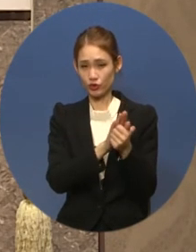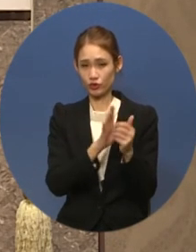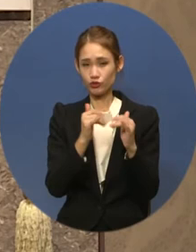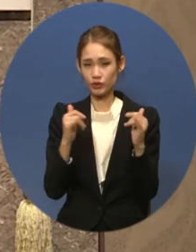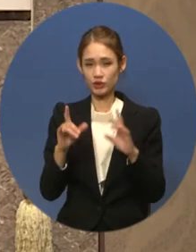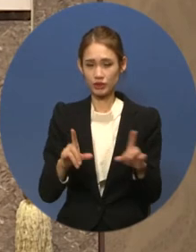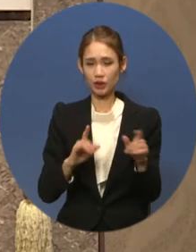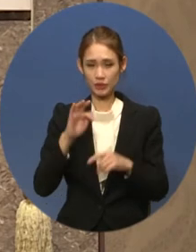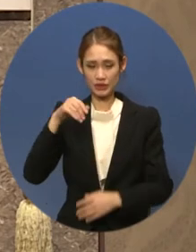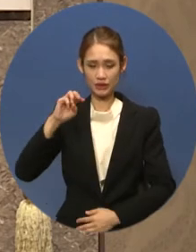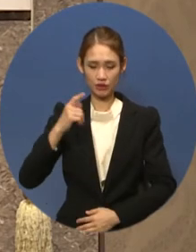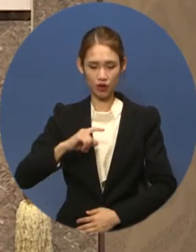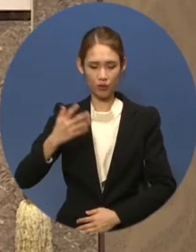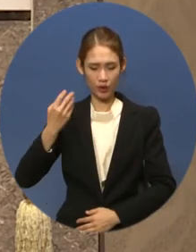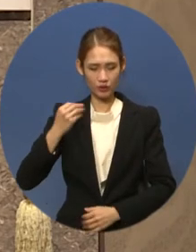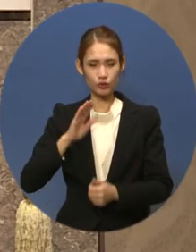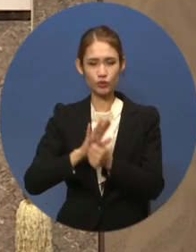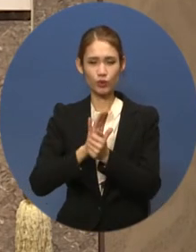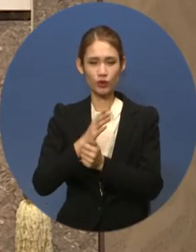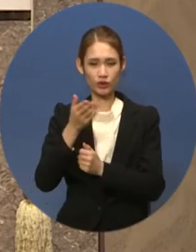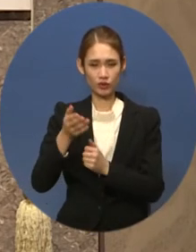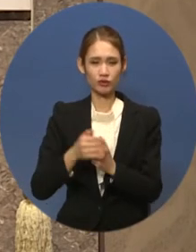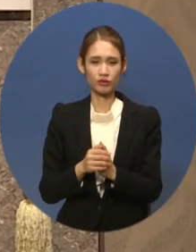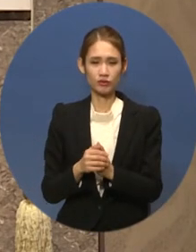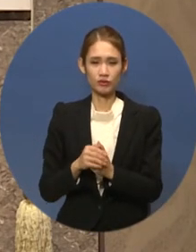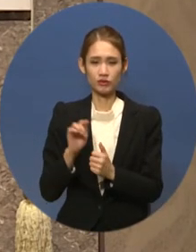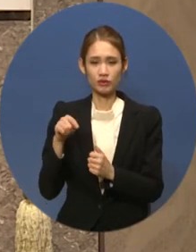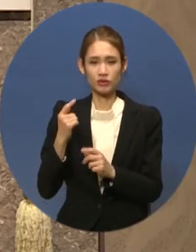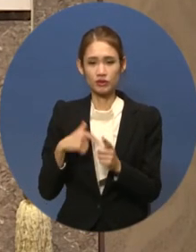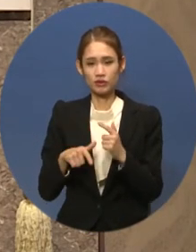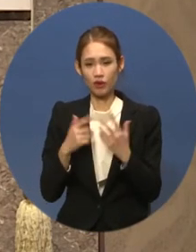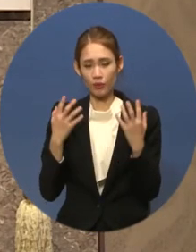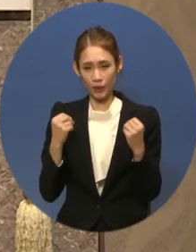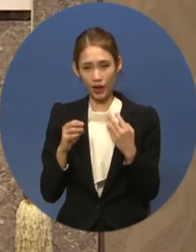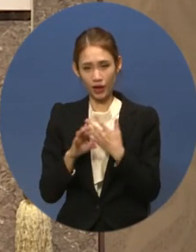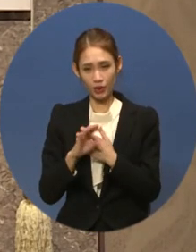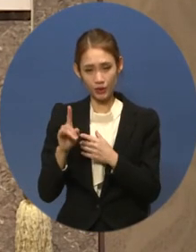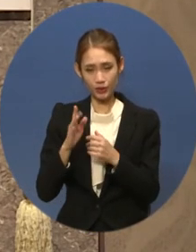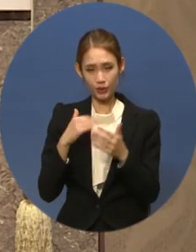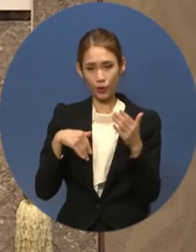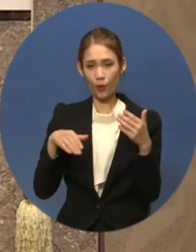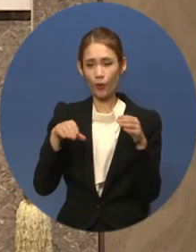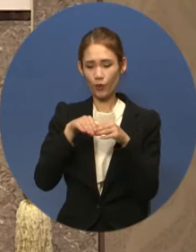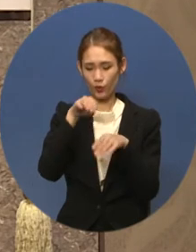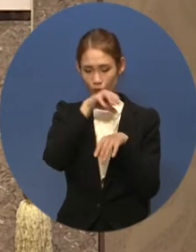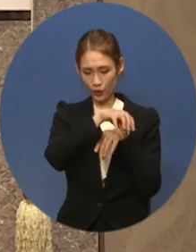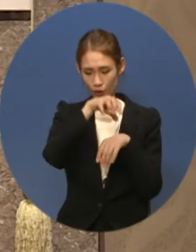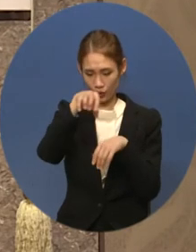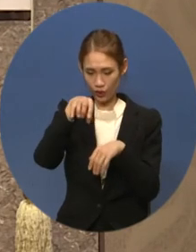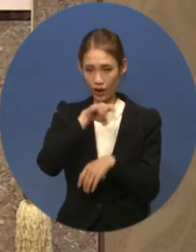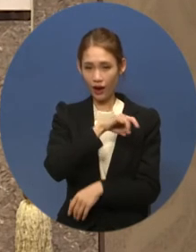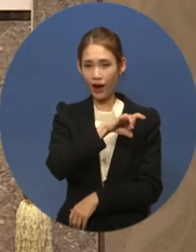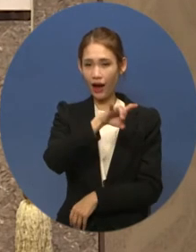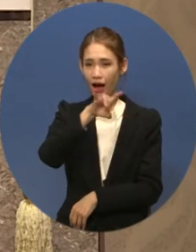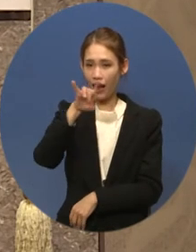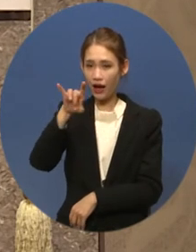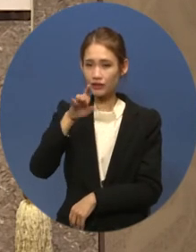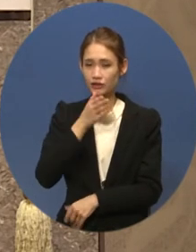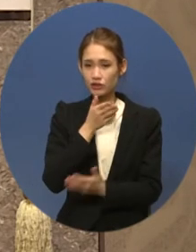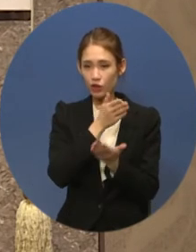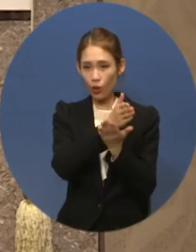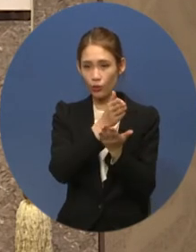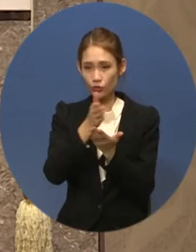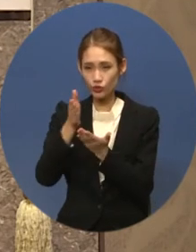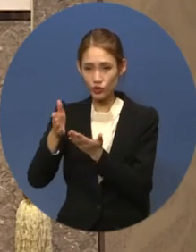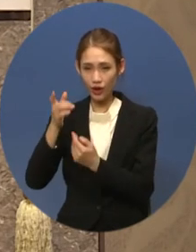질의 많은 기여를 할 수 있겠죠 음 그 다음에 더 나간다면 공공기관 마라 저마다 전문성이 있고 강점이